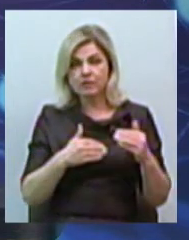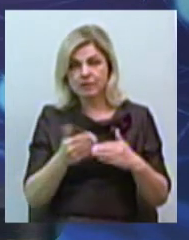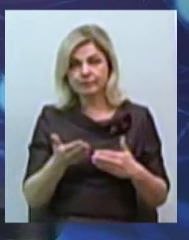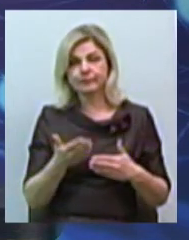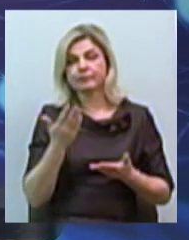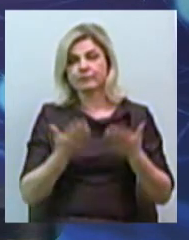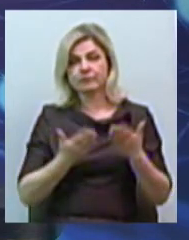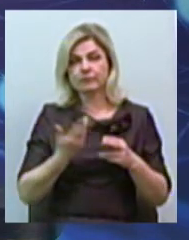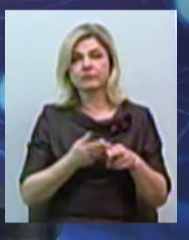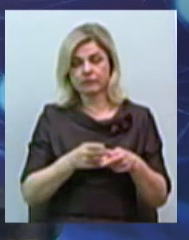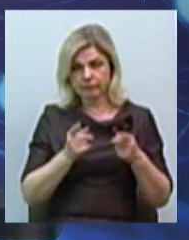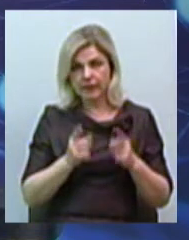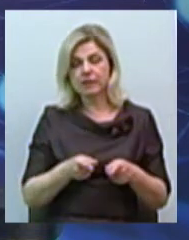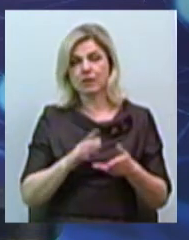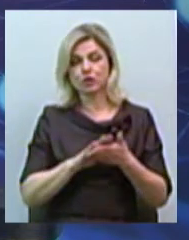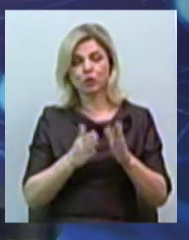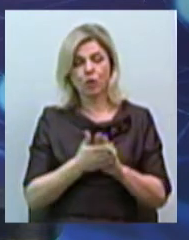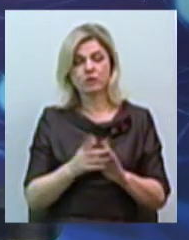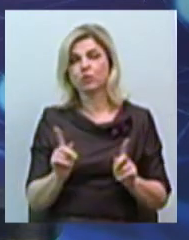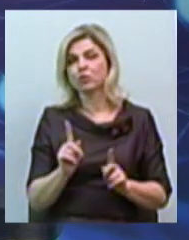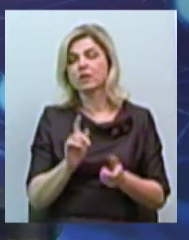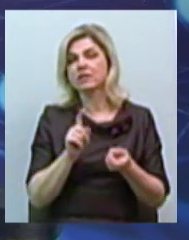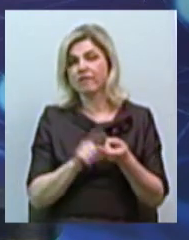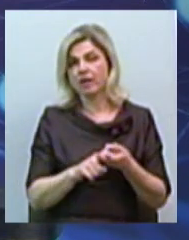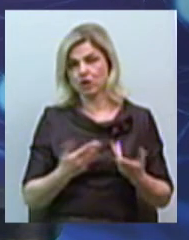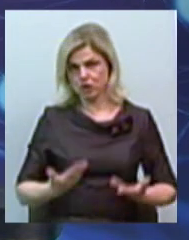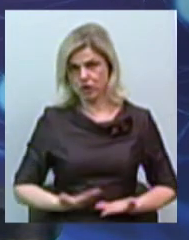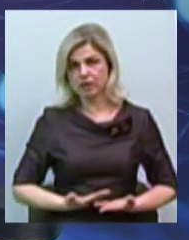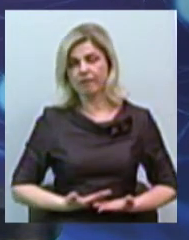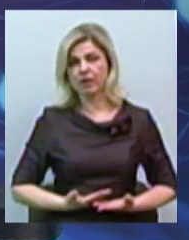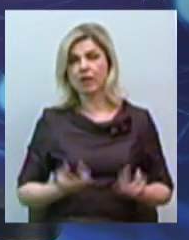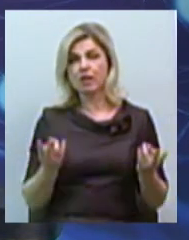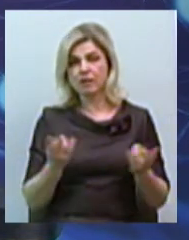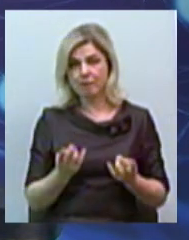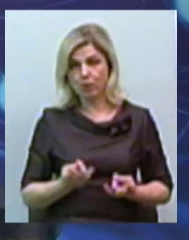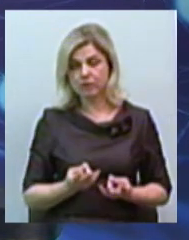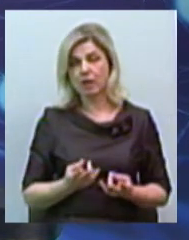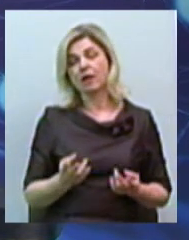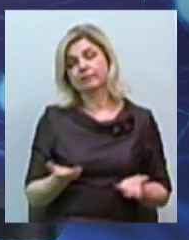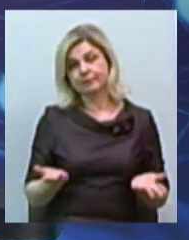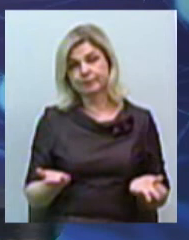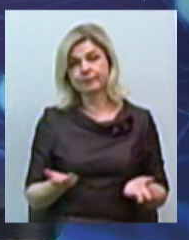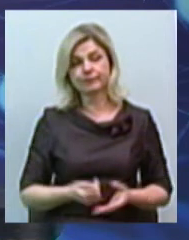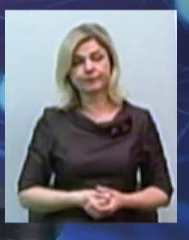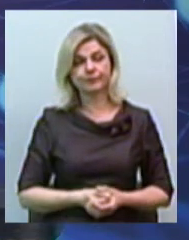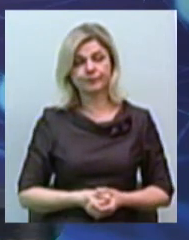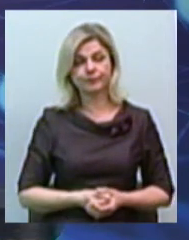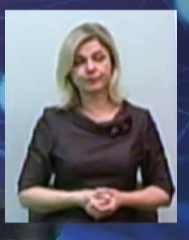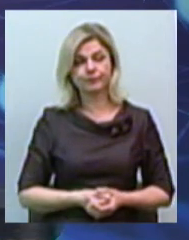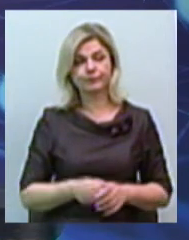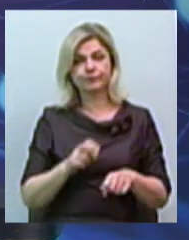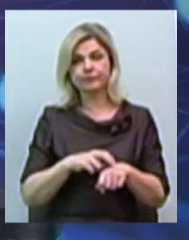це ситуація якась зв'язана по життєвим якимось необхідним потребам, тоді